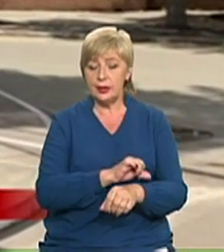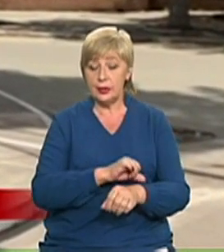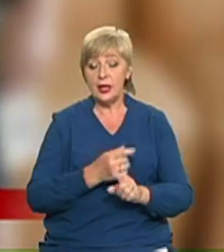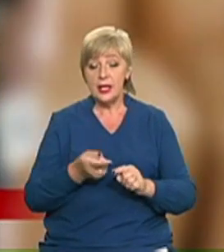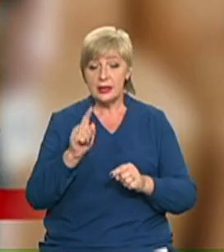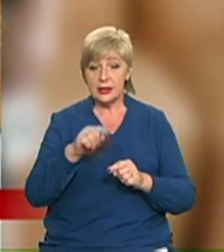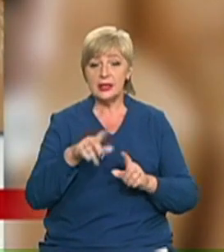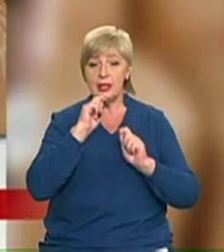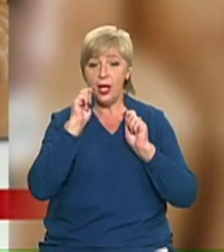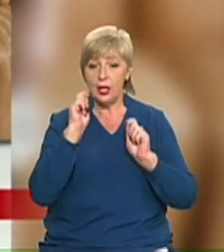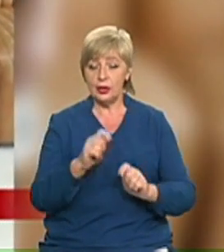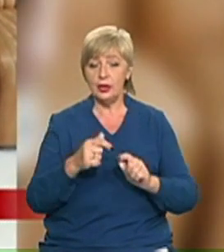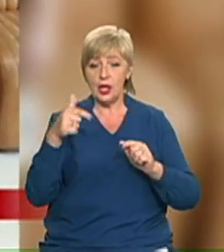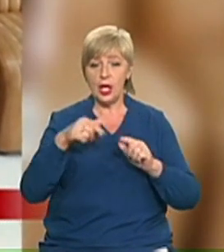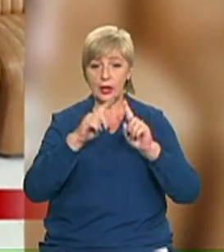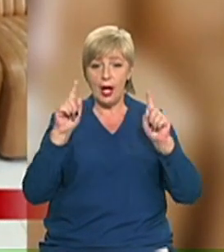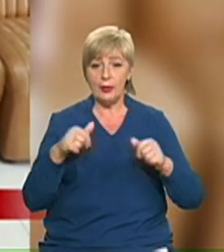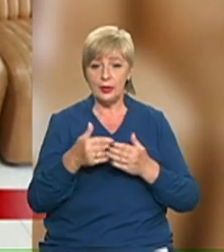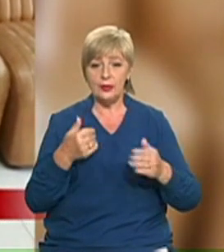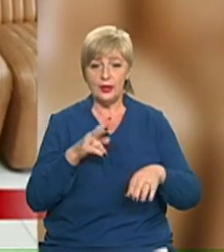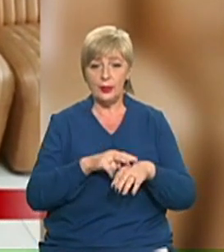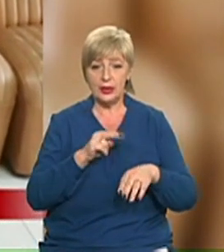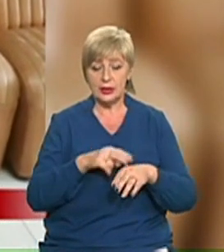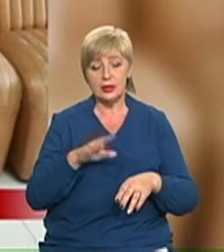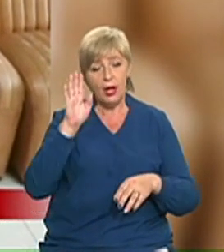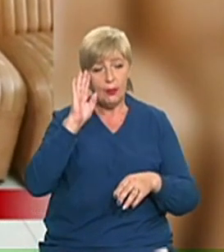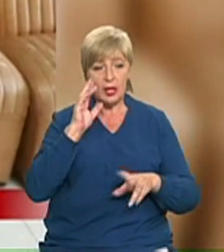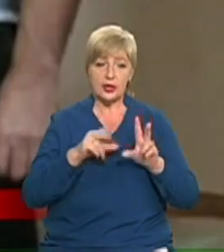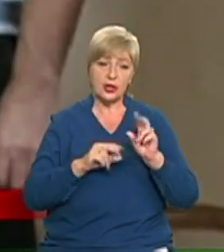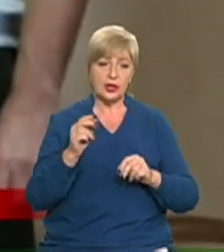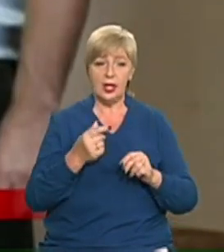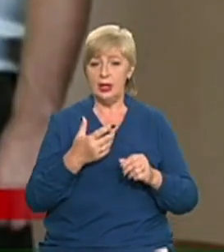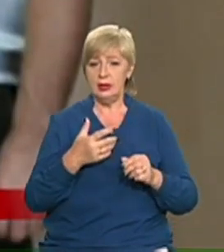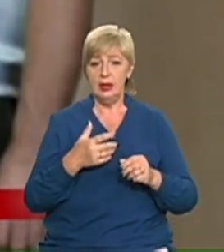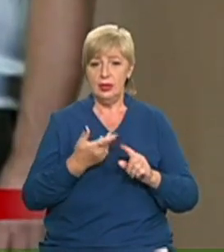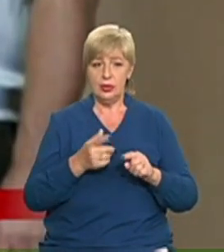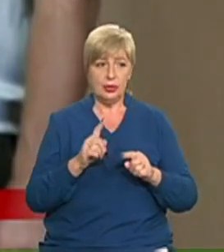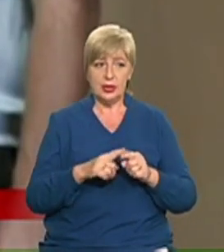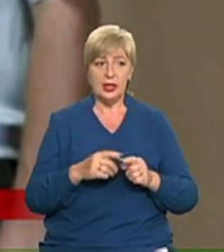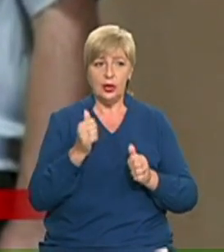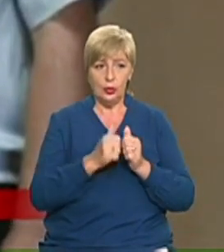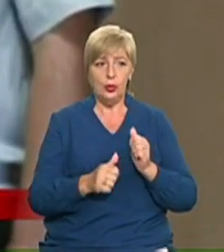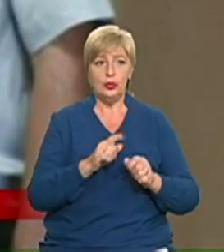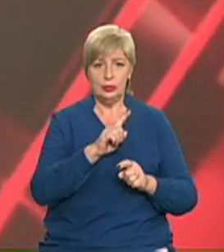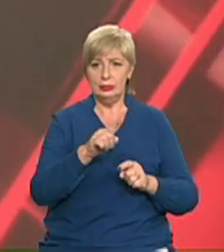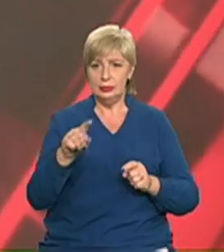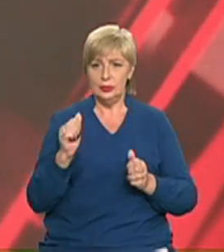Сам хлопець не вважає свій вчинок героїчним. Каже, це справа кожного, кому не байдуже майбутнє міста.